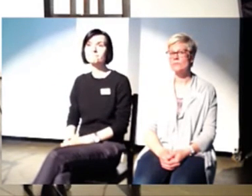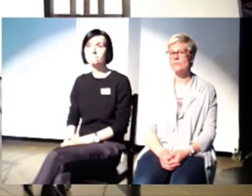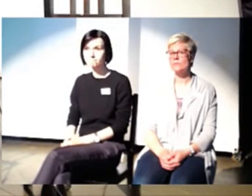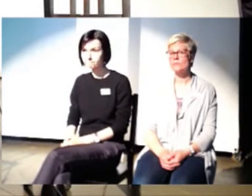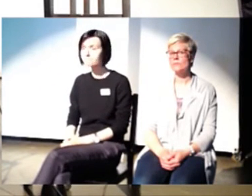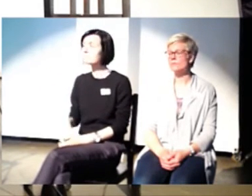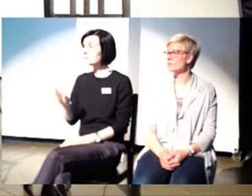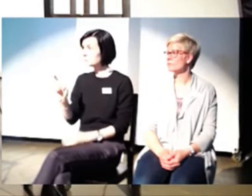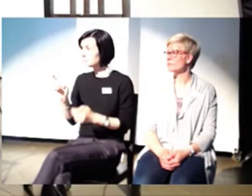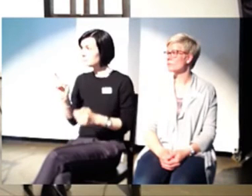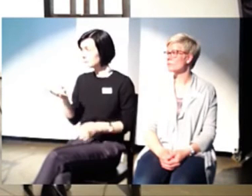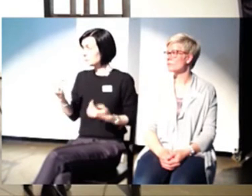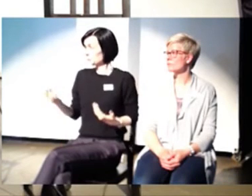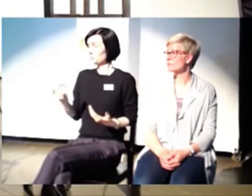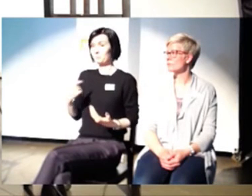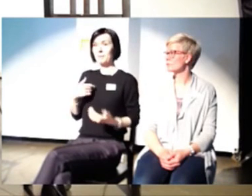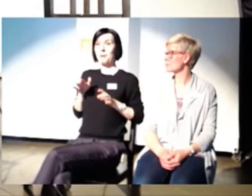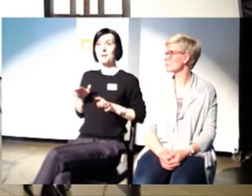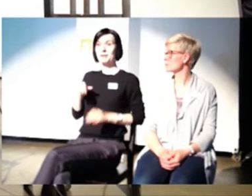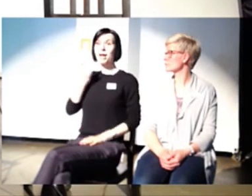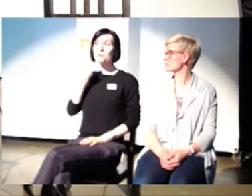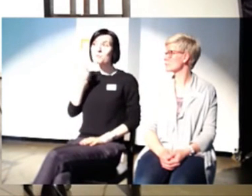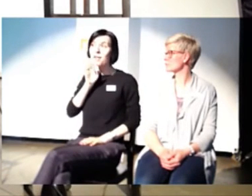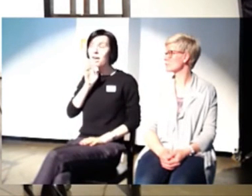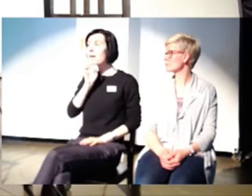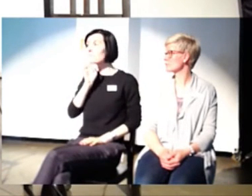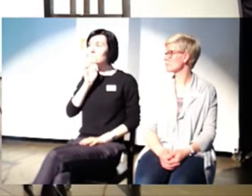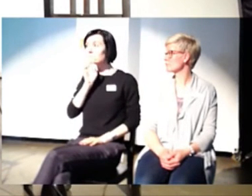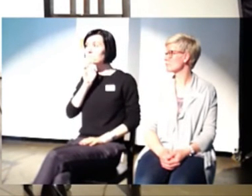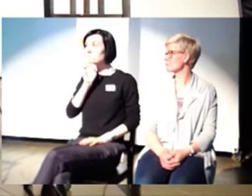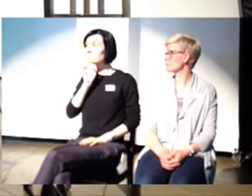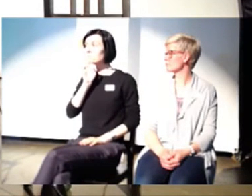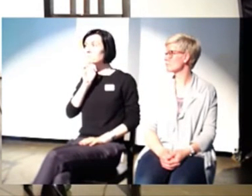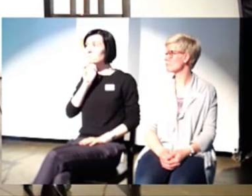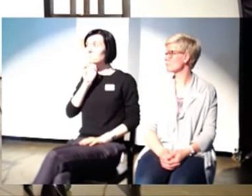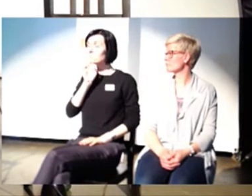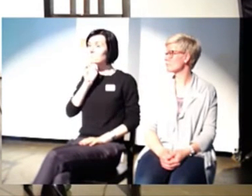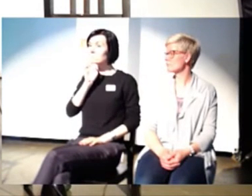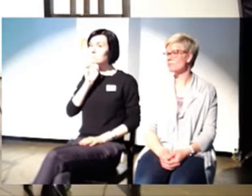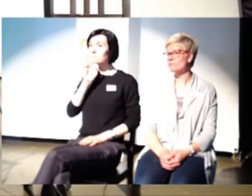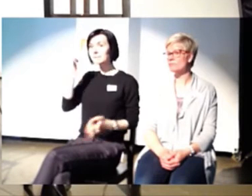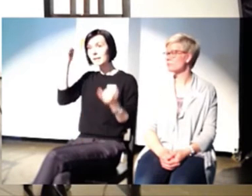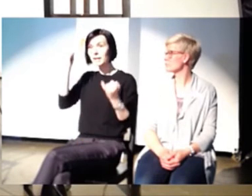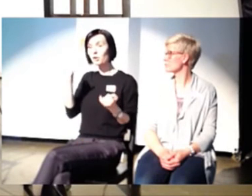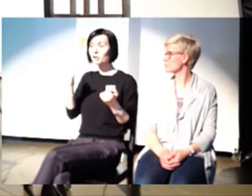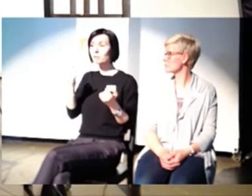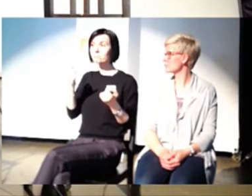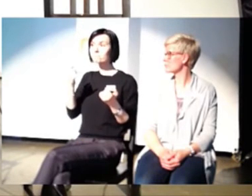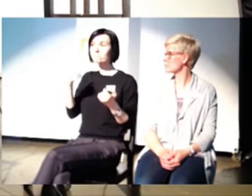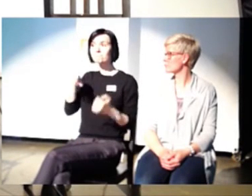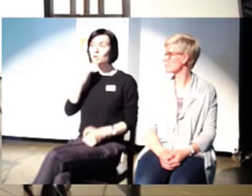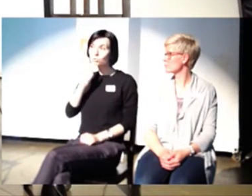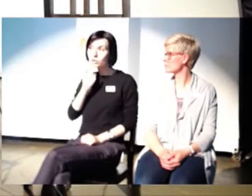tosiaan kuuntelemassa nyt täällä, että miten me se myös annetaan ilmi sitten jatkossa hakijoille, että on